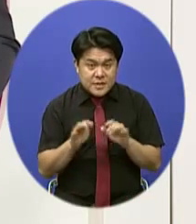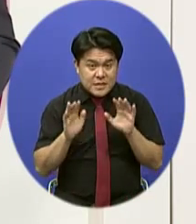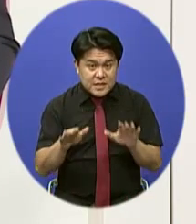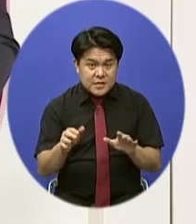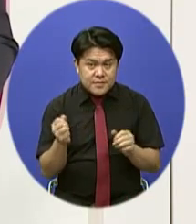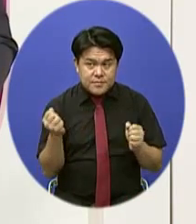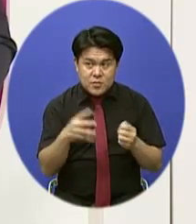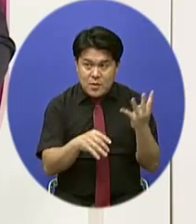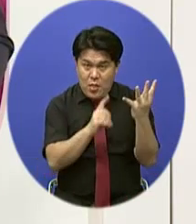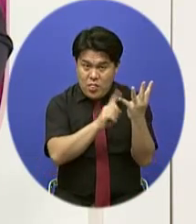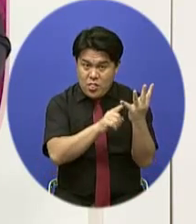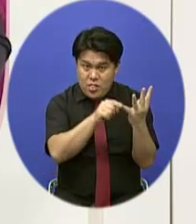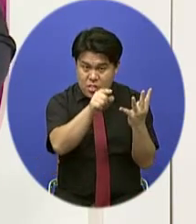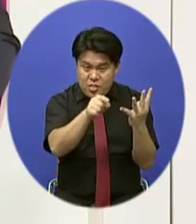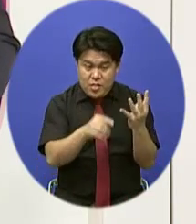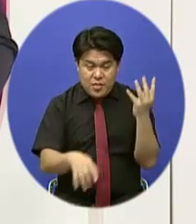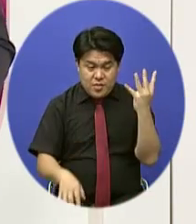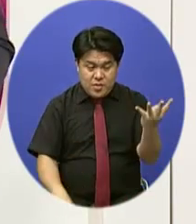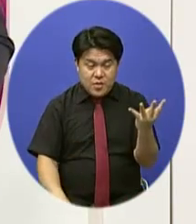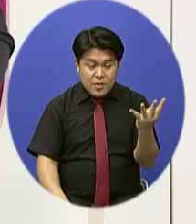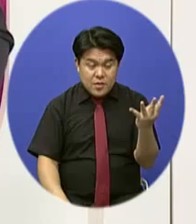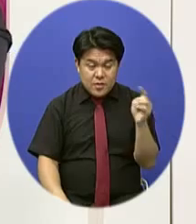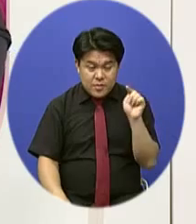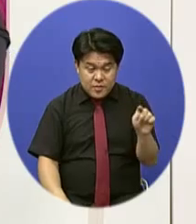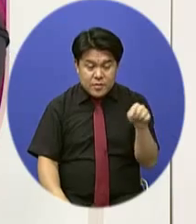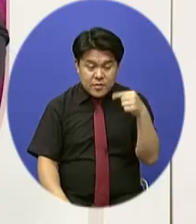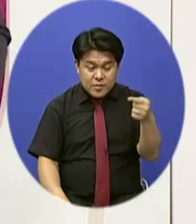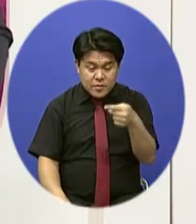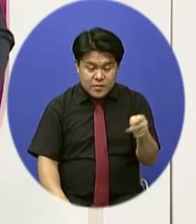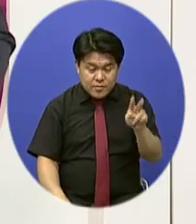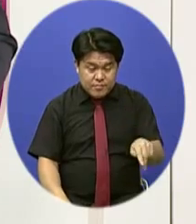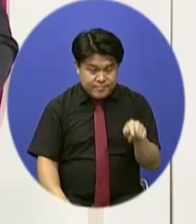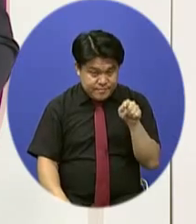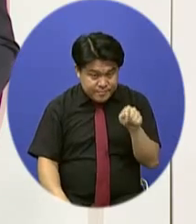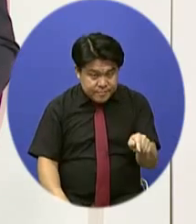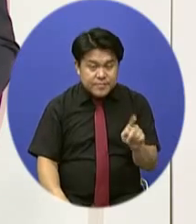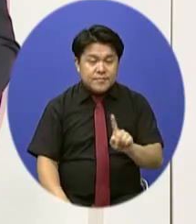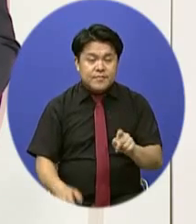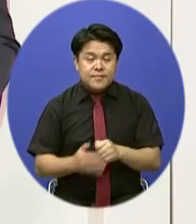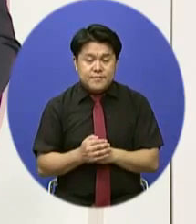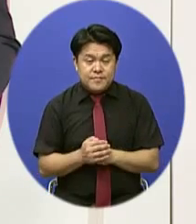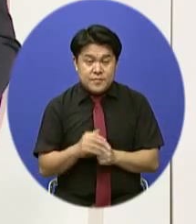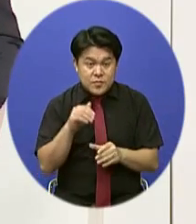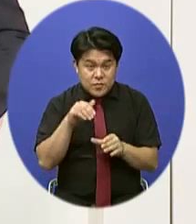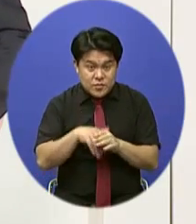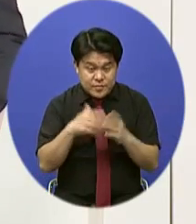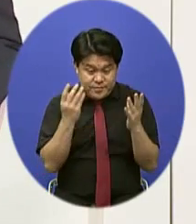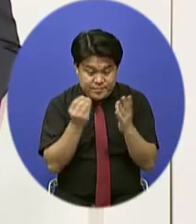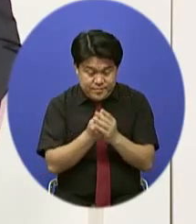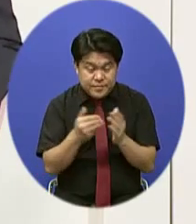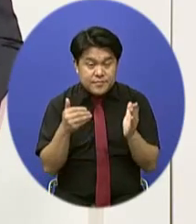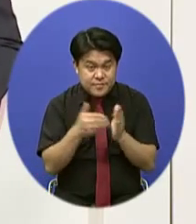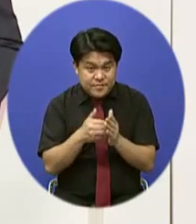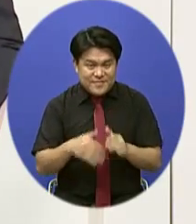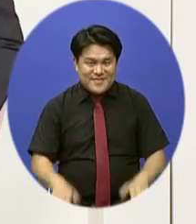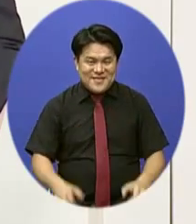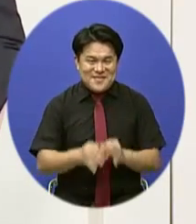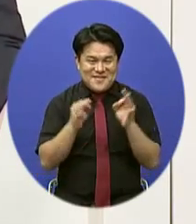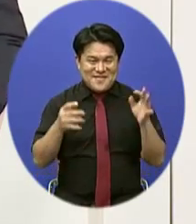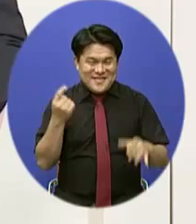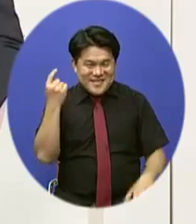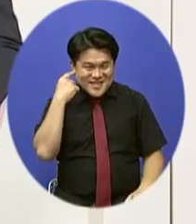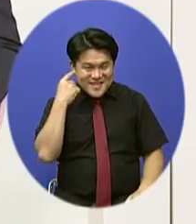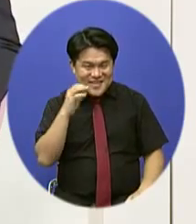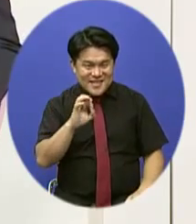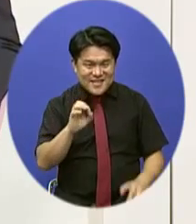네 번째 참여자이기 때문에 네. 4번을 누르시고 우물의 정자를 누르면 네. 심사가 완료됩니다. 네. 자, 오랜만에 듣네요.